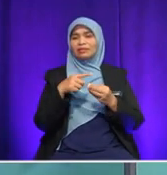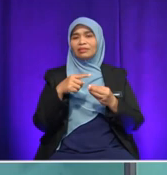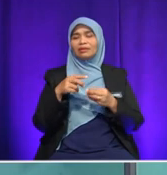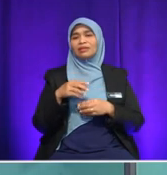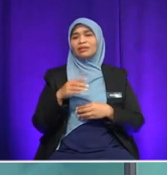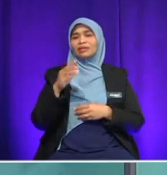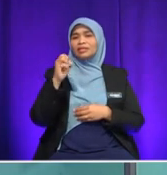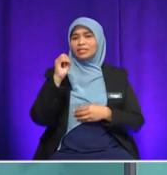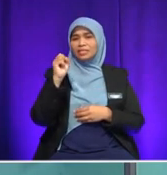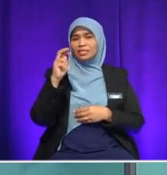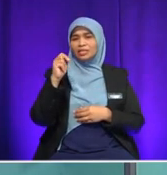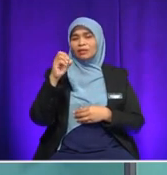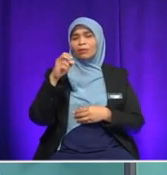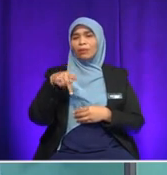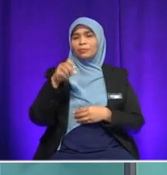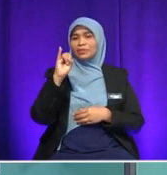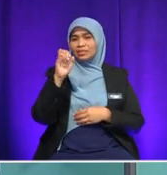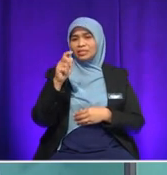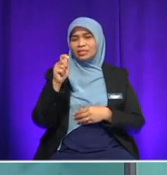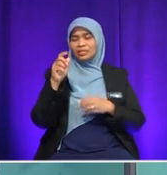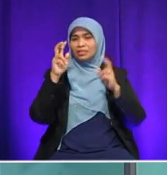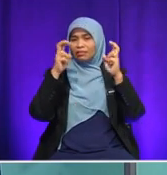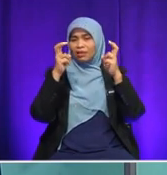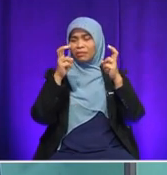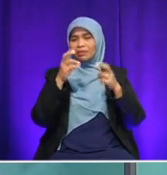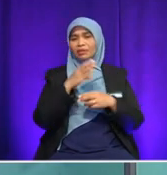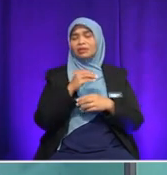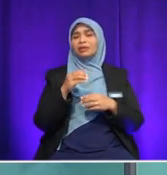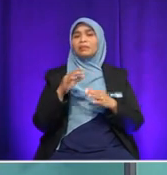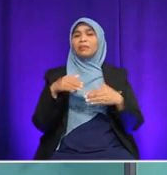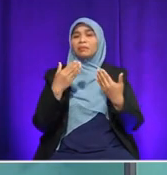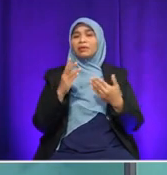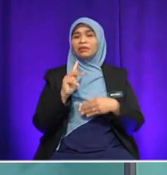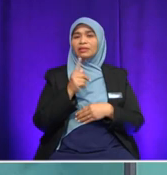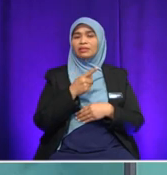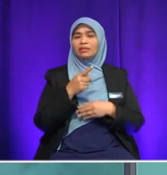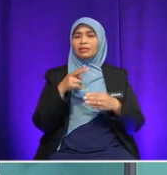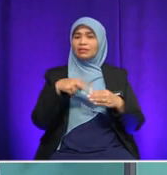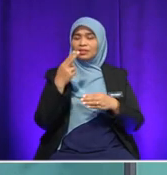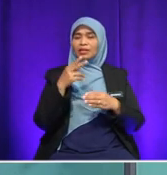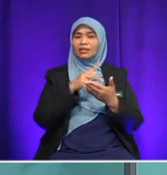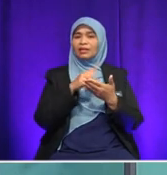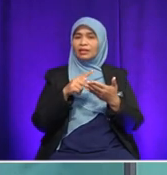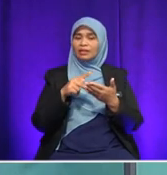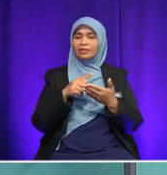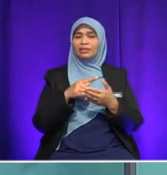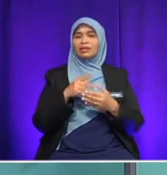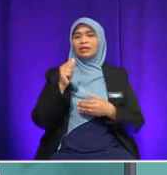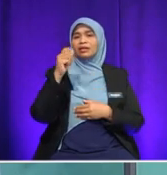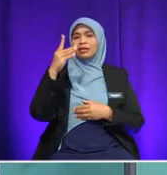tema, watak perwatakan, teknik plot dan juga bagaimana kita nak menghasilkan karya